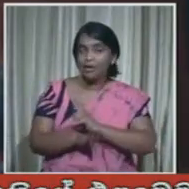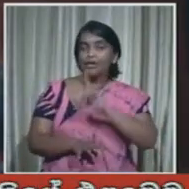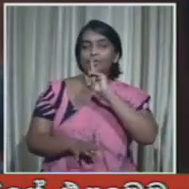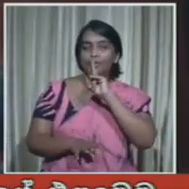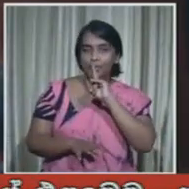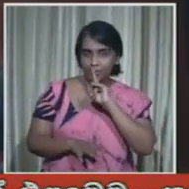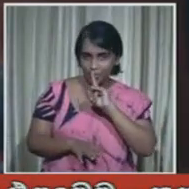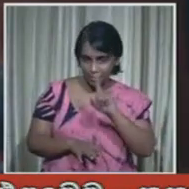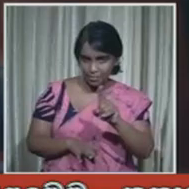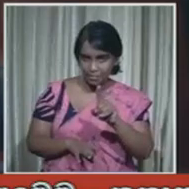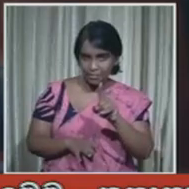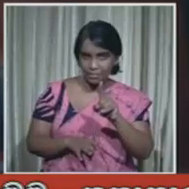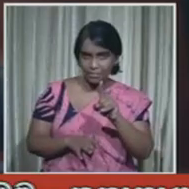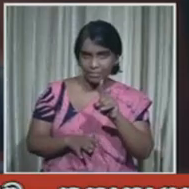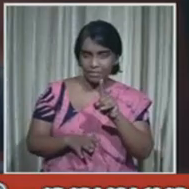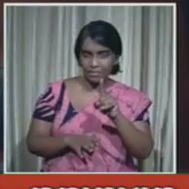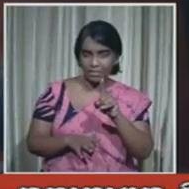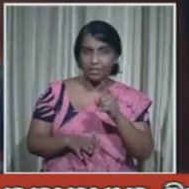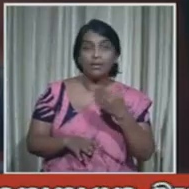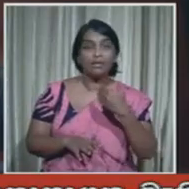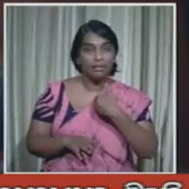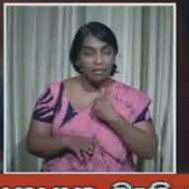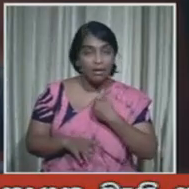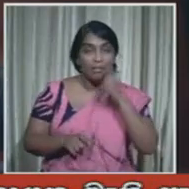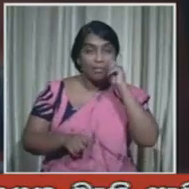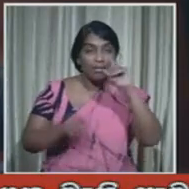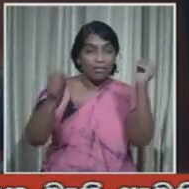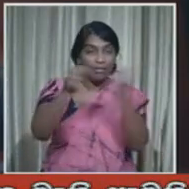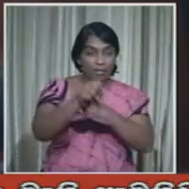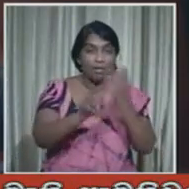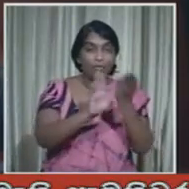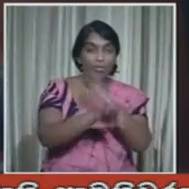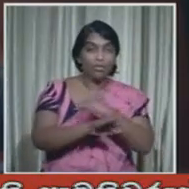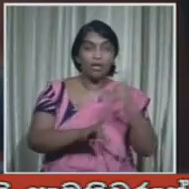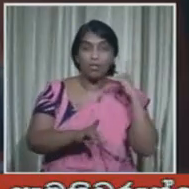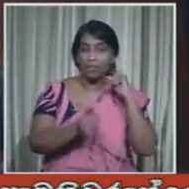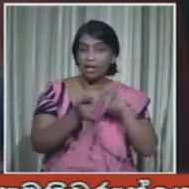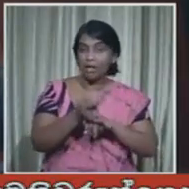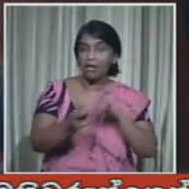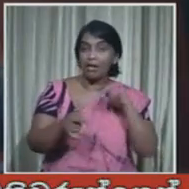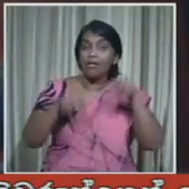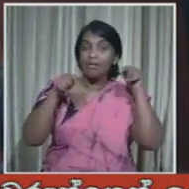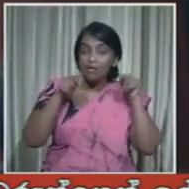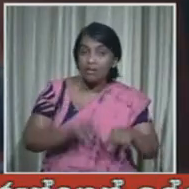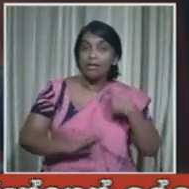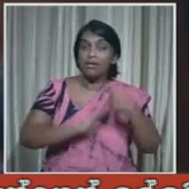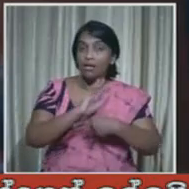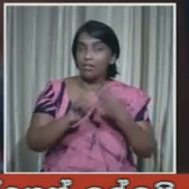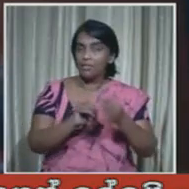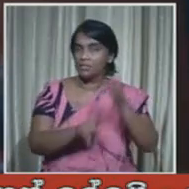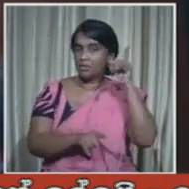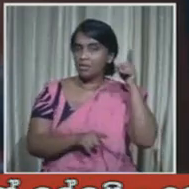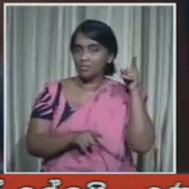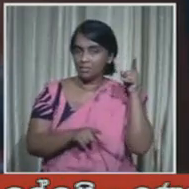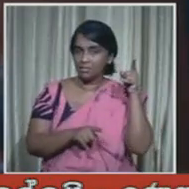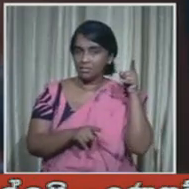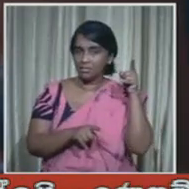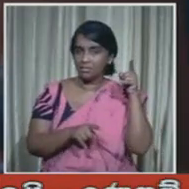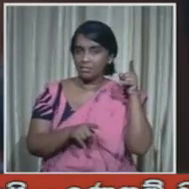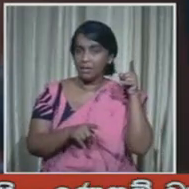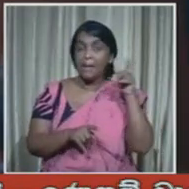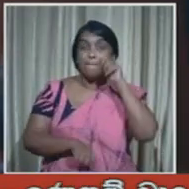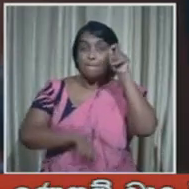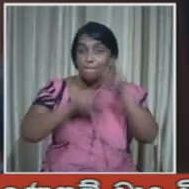හරිද මා ජන අපරාධ වෙනකොට හිටපු ආරක්ෂක ලේකම්වරයා අද අපේ රටේ ජනාධිපතිවරයා